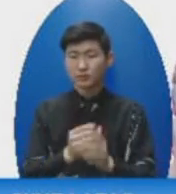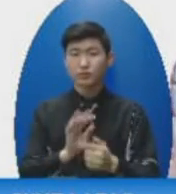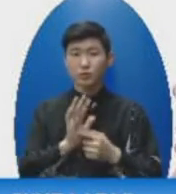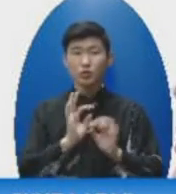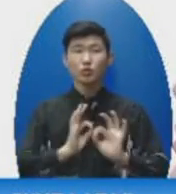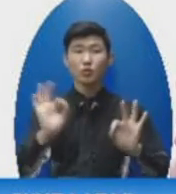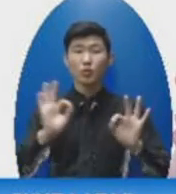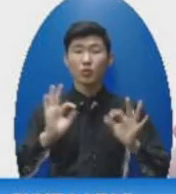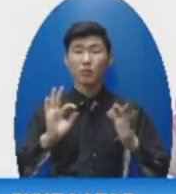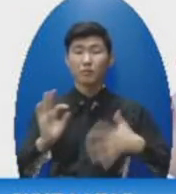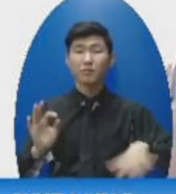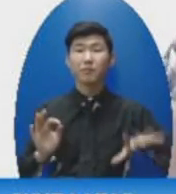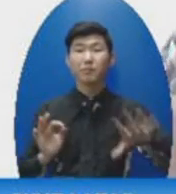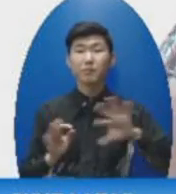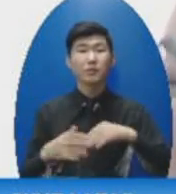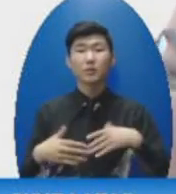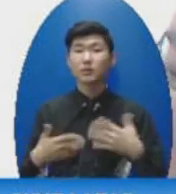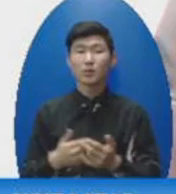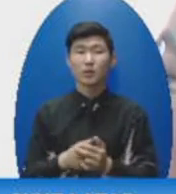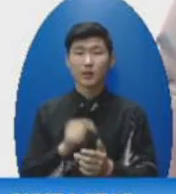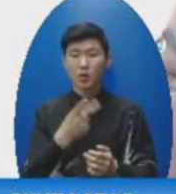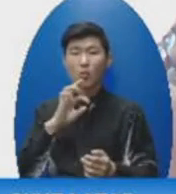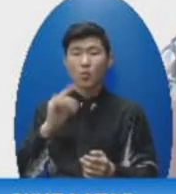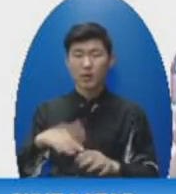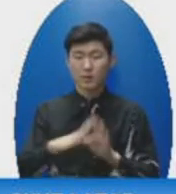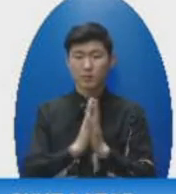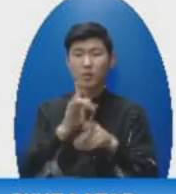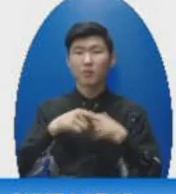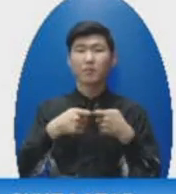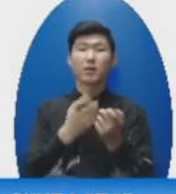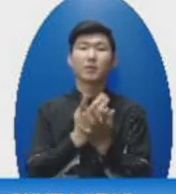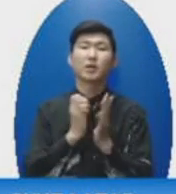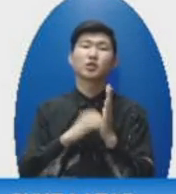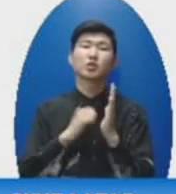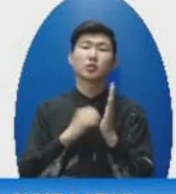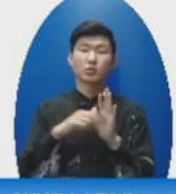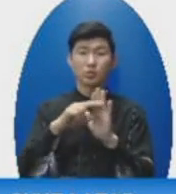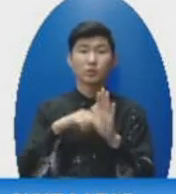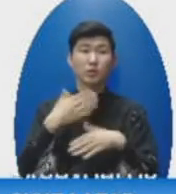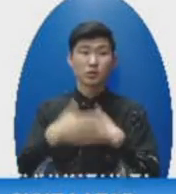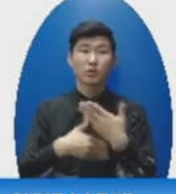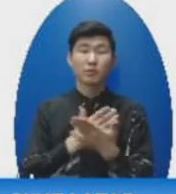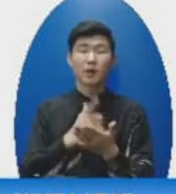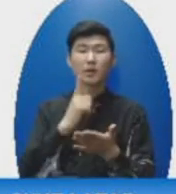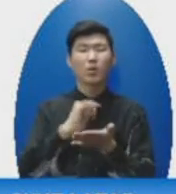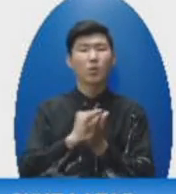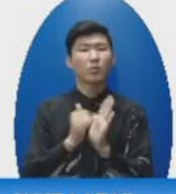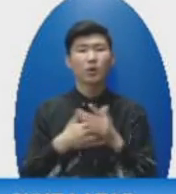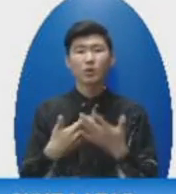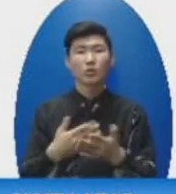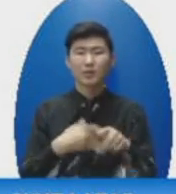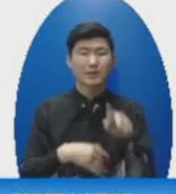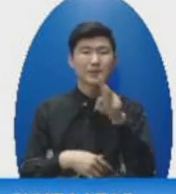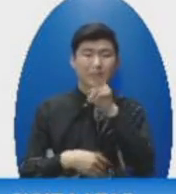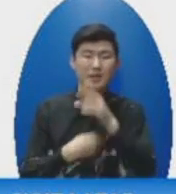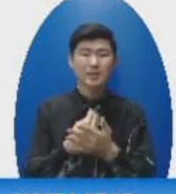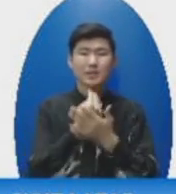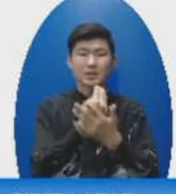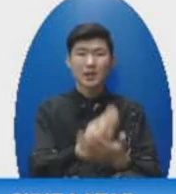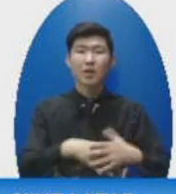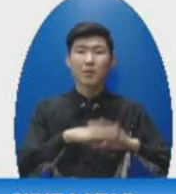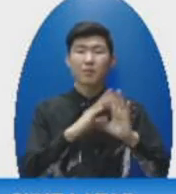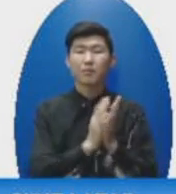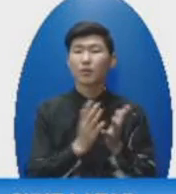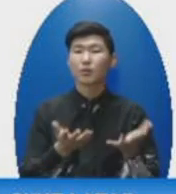нэр энэ үүрэг хариуцлагыг биелүүлэх ёстой гэсэн тийм шаардлага явж байгаа. Нэг үгээр хэлэх юм бол тэр цалин шагналын урамшлынхаа